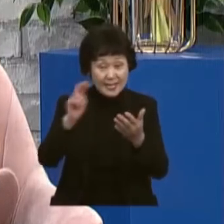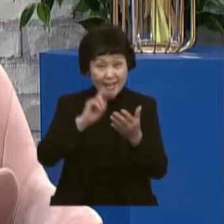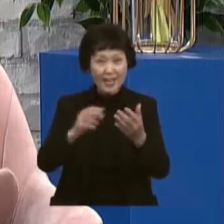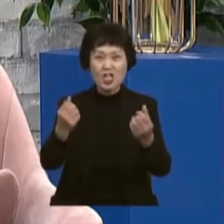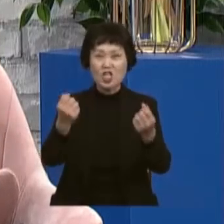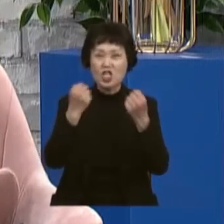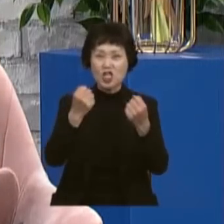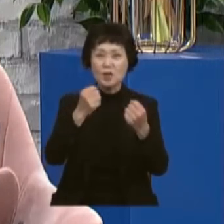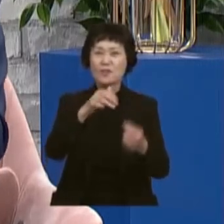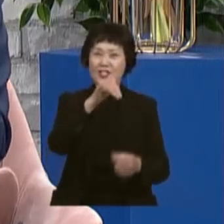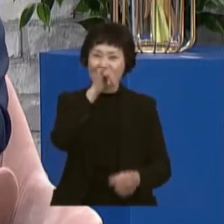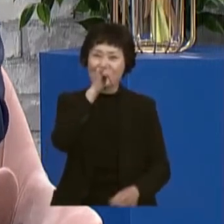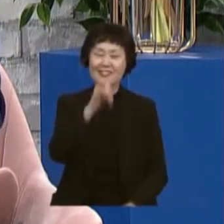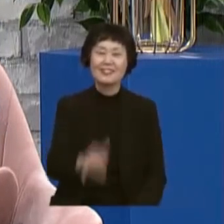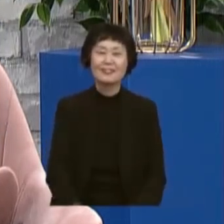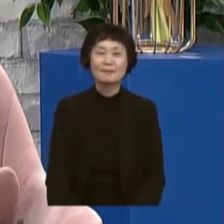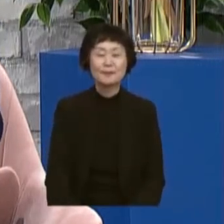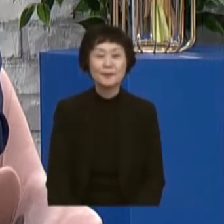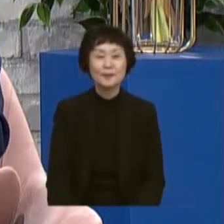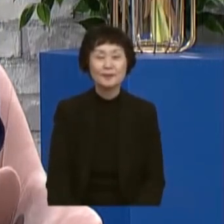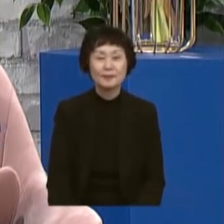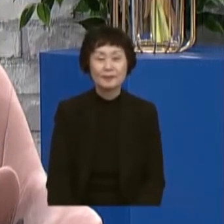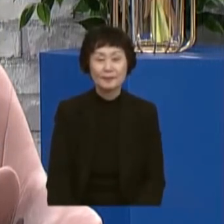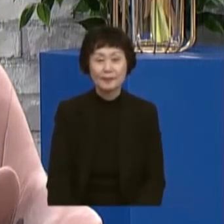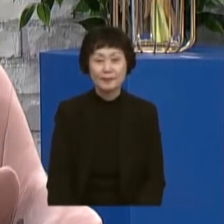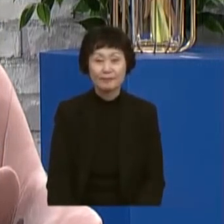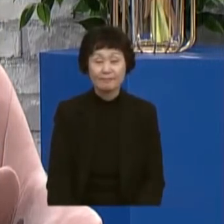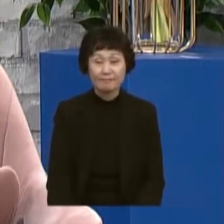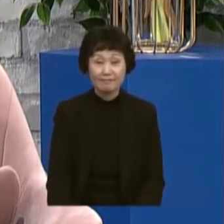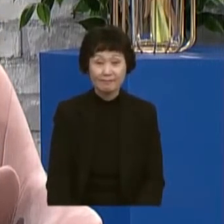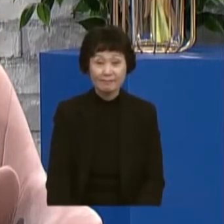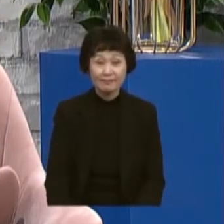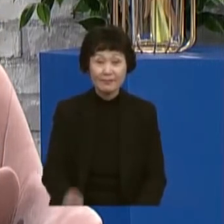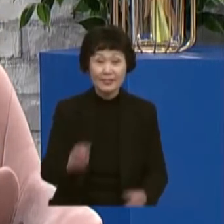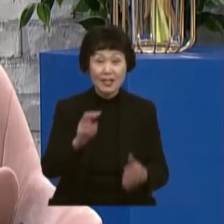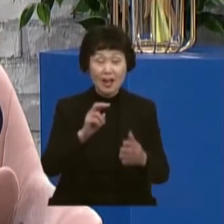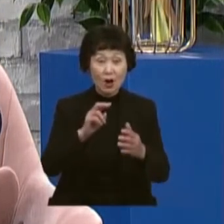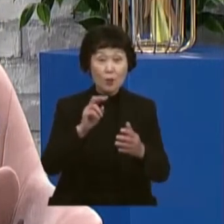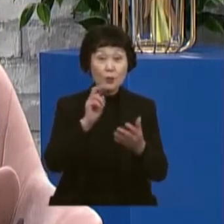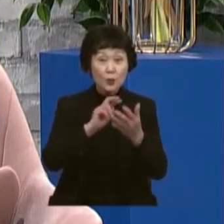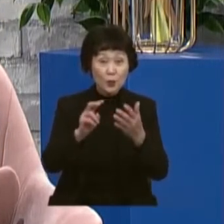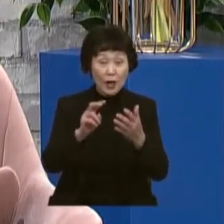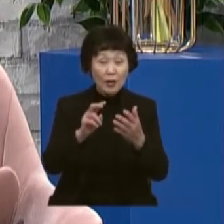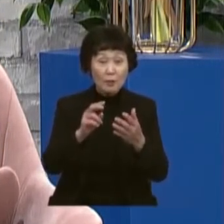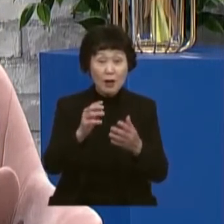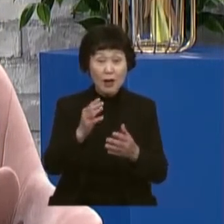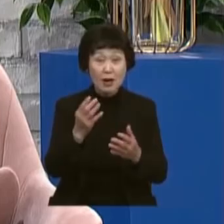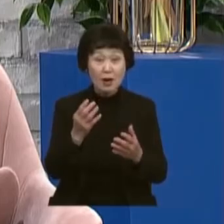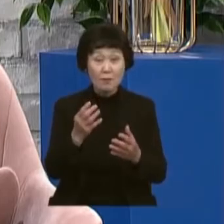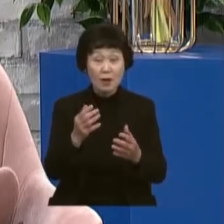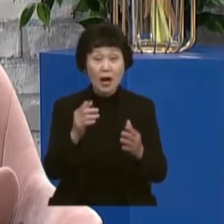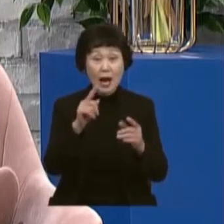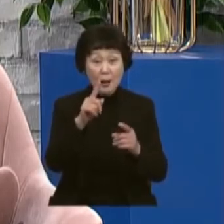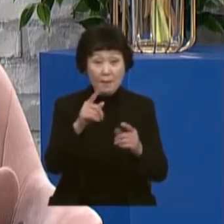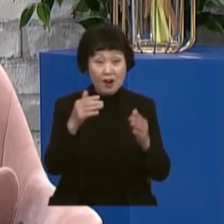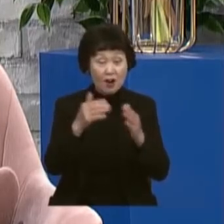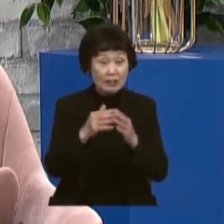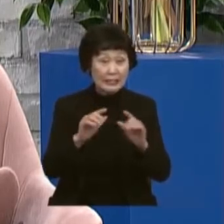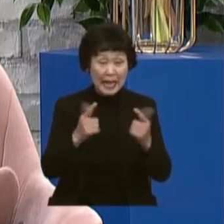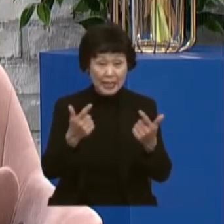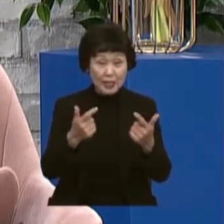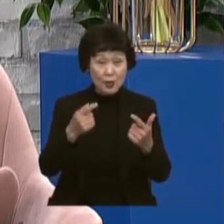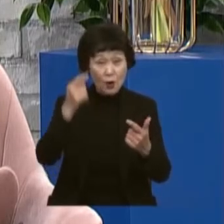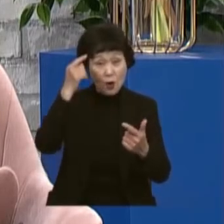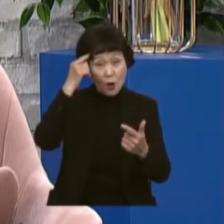그런데 장로님. 네. 그거 한 번으로 끝났으면 참 좋았을 텐데. 아, 뇌출혈 이후에